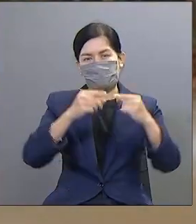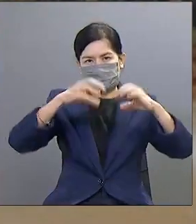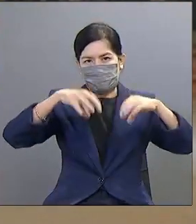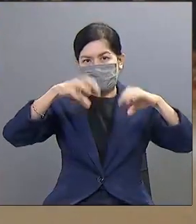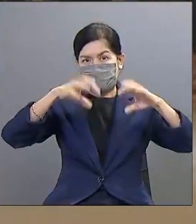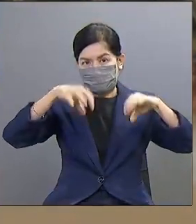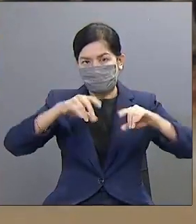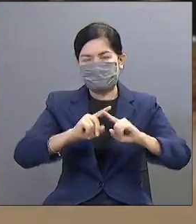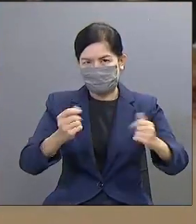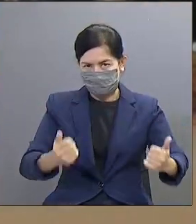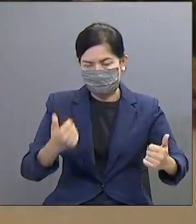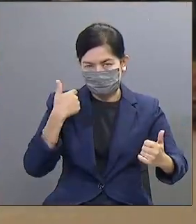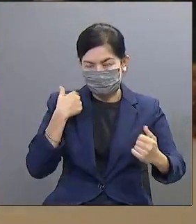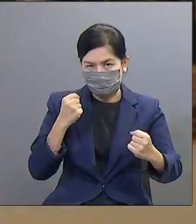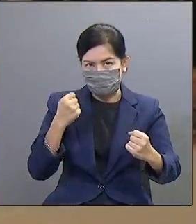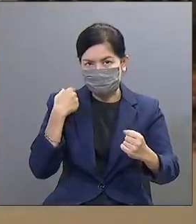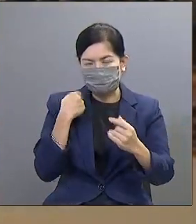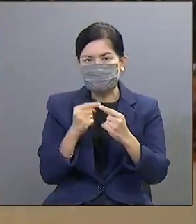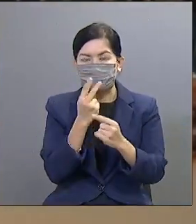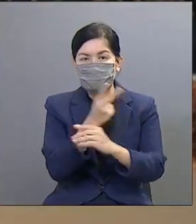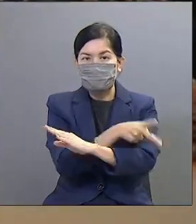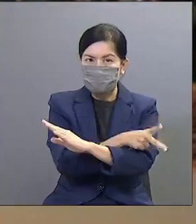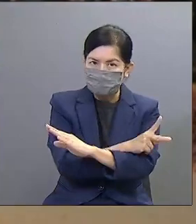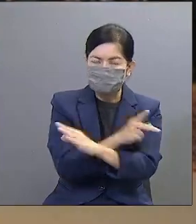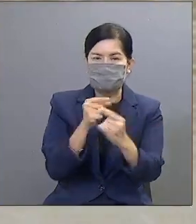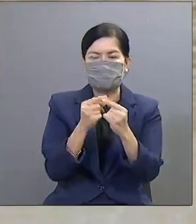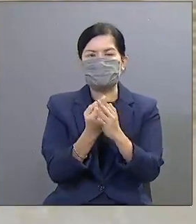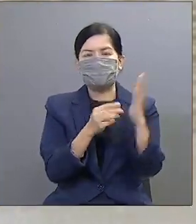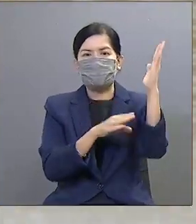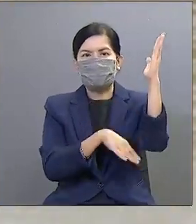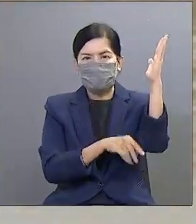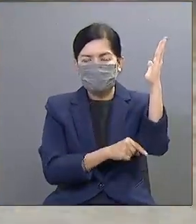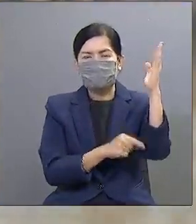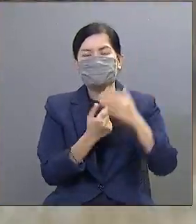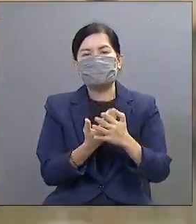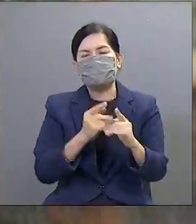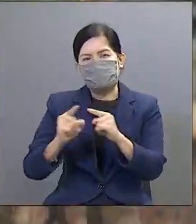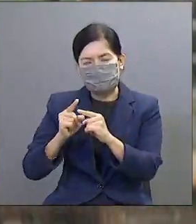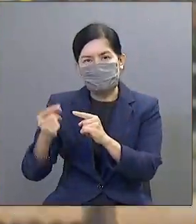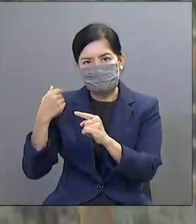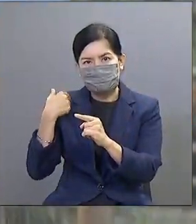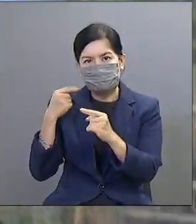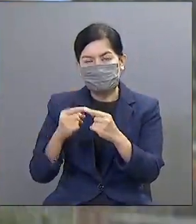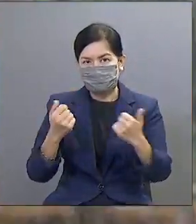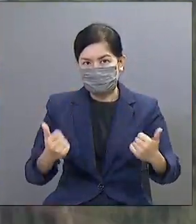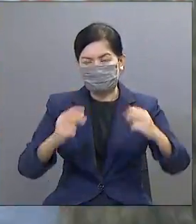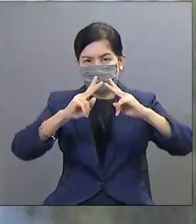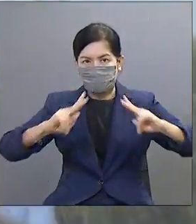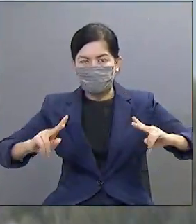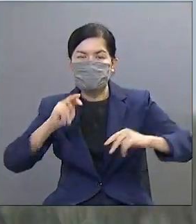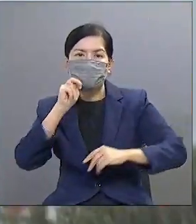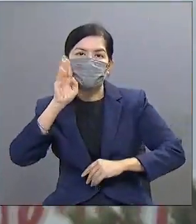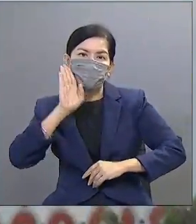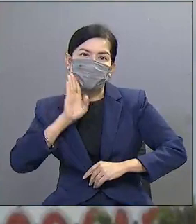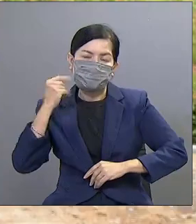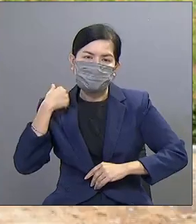บ เกะพูเกต เกาะรังตา เกาะช้างกบก็พยายามไปศึกษา ศึกษาหารแงน้ำใต